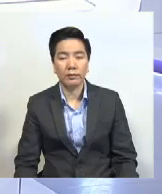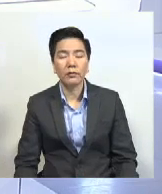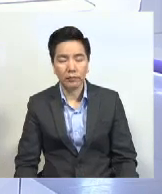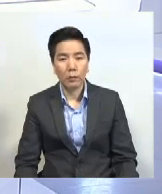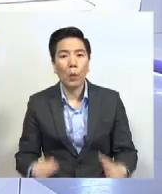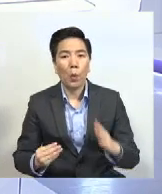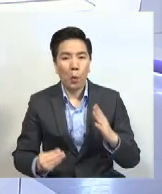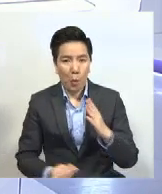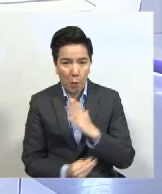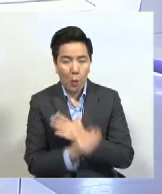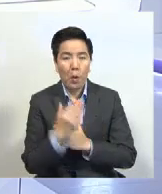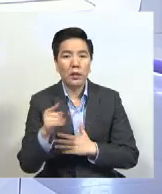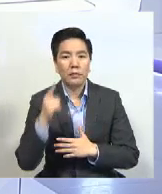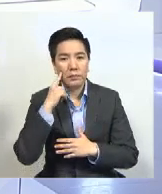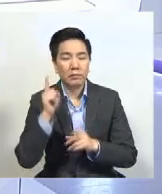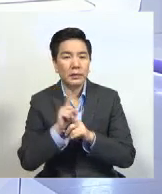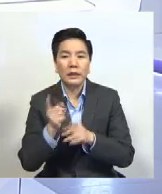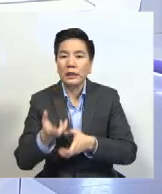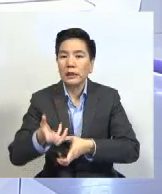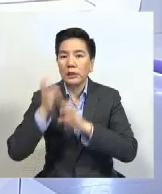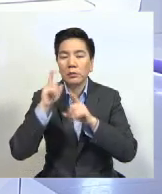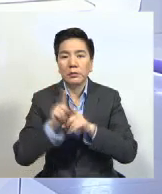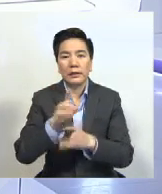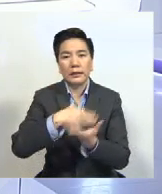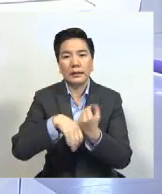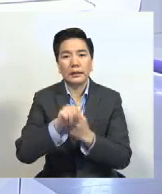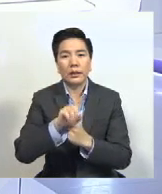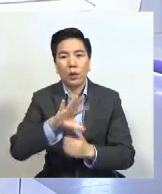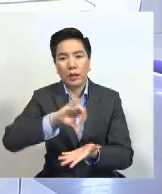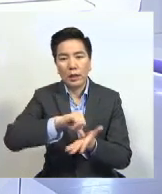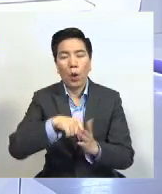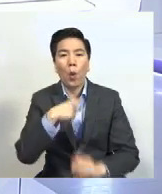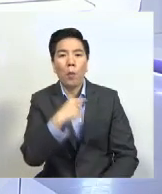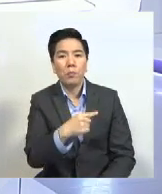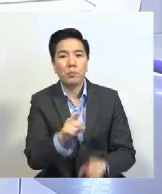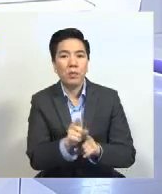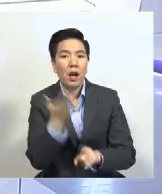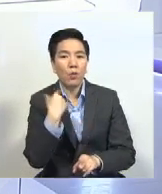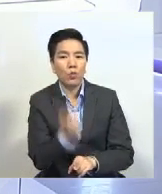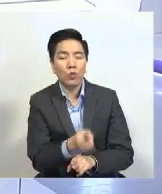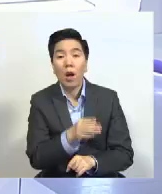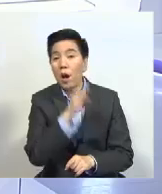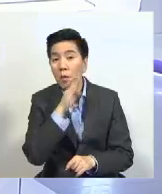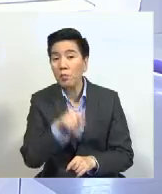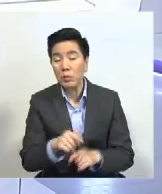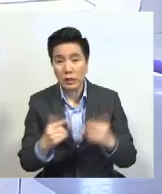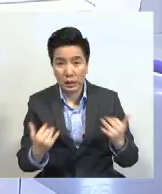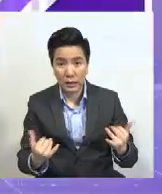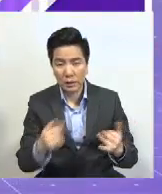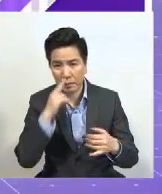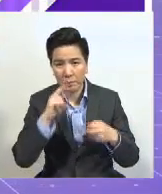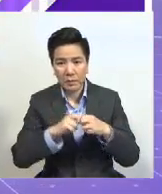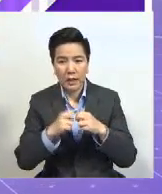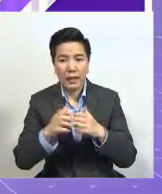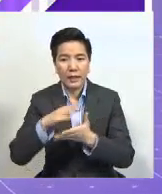อกาสที่เขาจะกลับไปอยู่ประวัติศาสตร์ซ้ำรอยในแง่เศรษฐกิจของอิหร่านก็คือยังติดลบเหมือนเดิมถ้าเกิดว่าเจอความบ